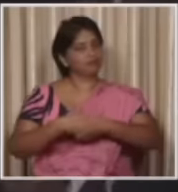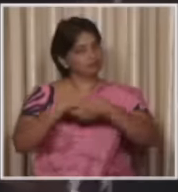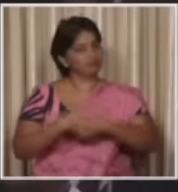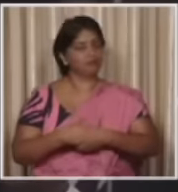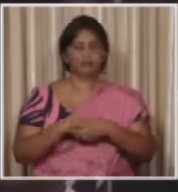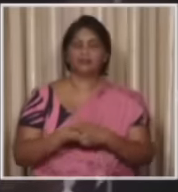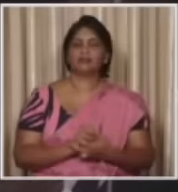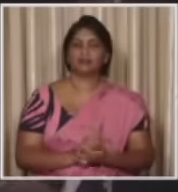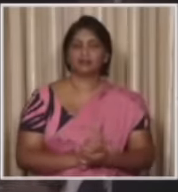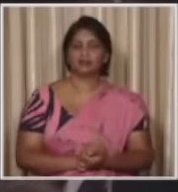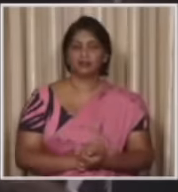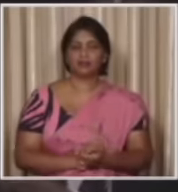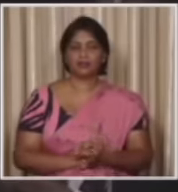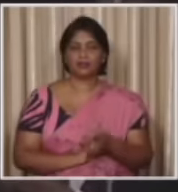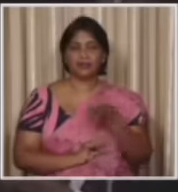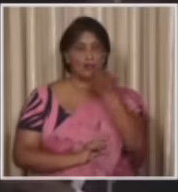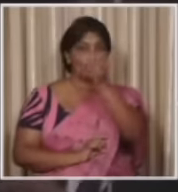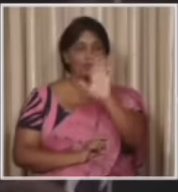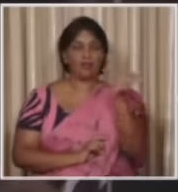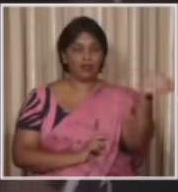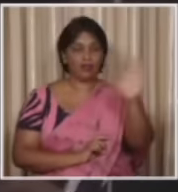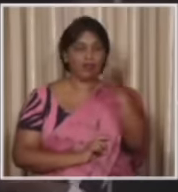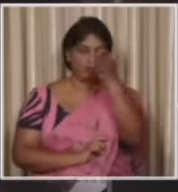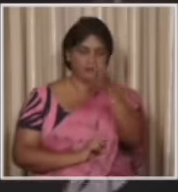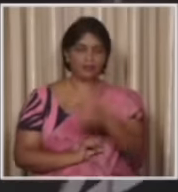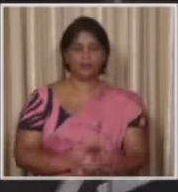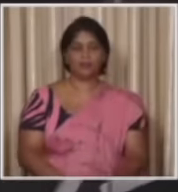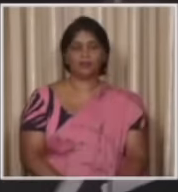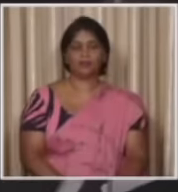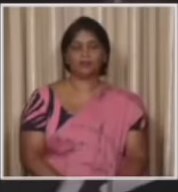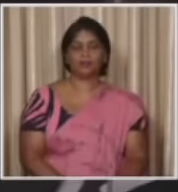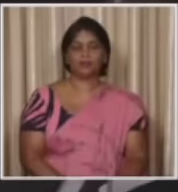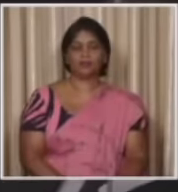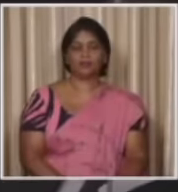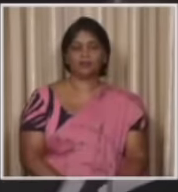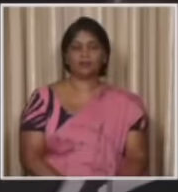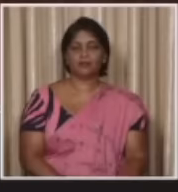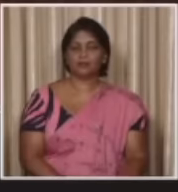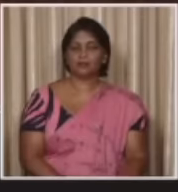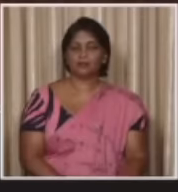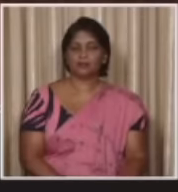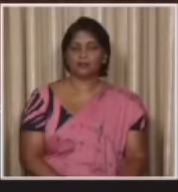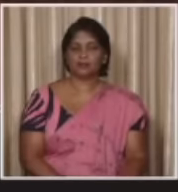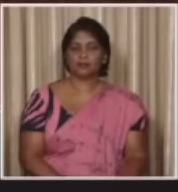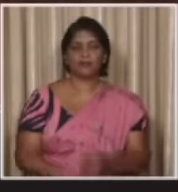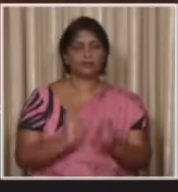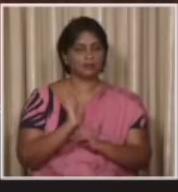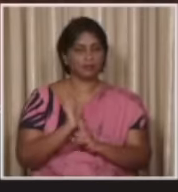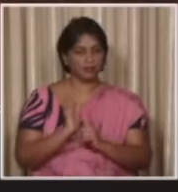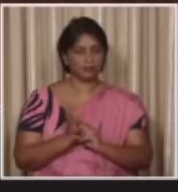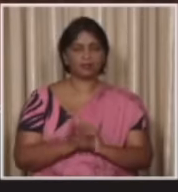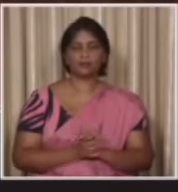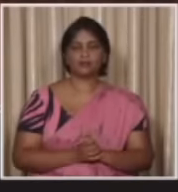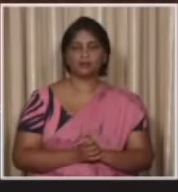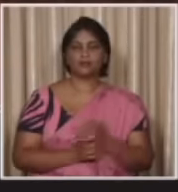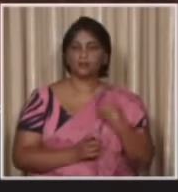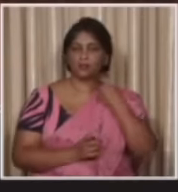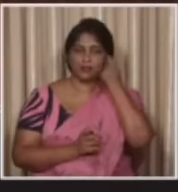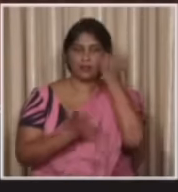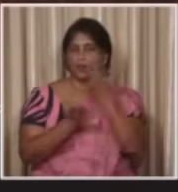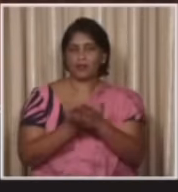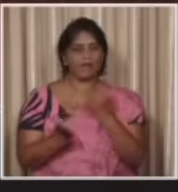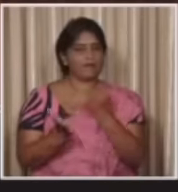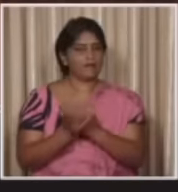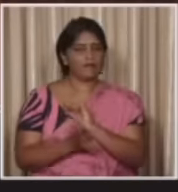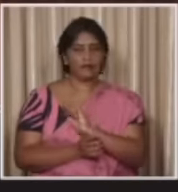කරනවා ඔබතුමන්ලා නෙවෙයි එතුමාට බොහොම සුදු ලක්ෂ්මන් කියලා එතුමා ඔය අපේ යෝජනාවේ කිසිම වැරද්දක්